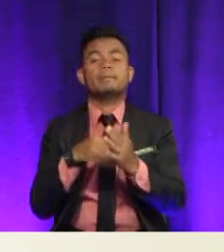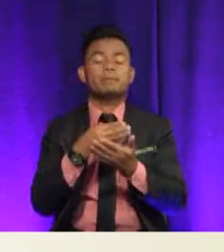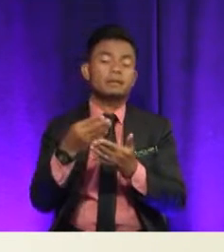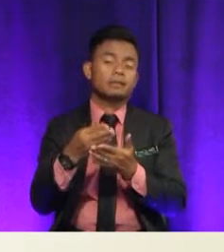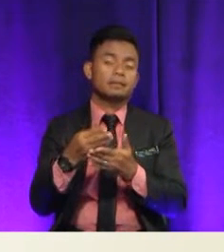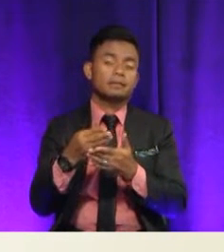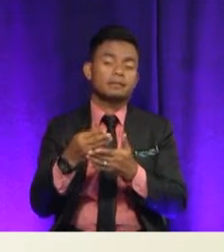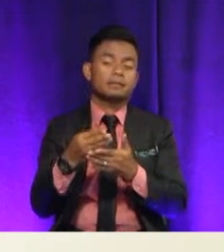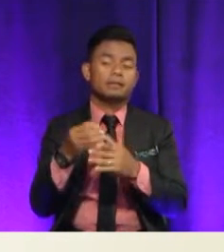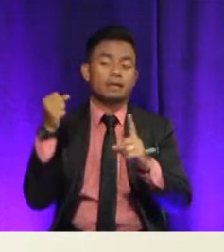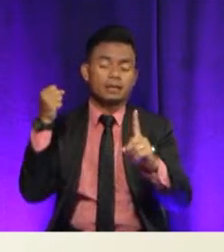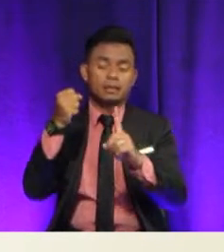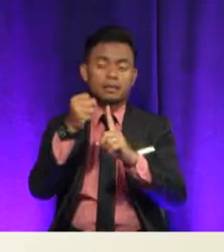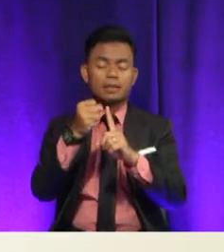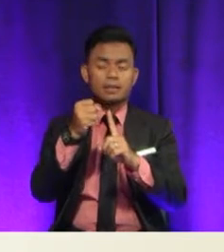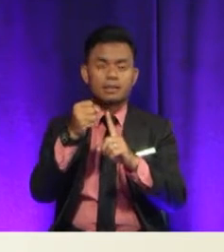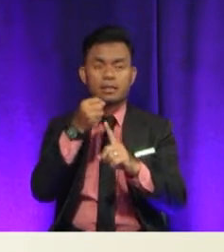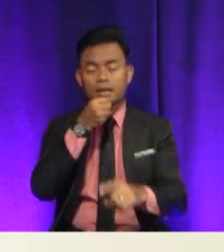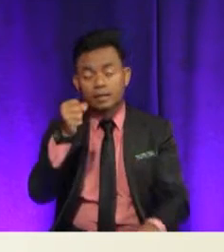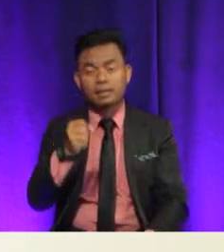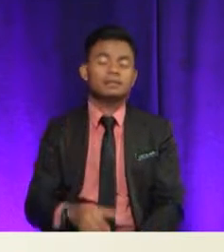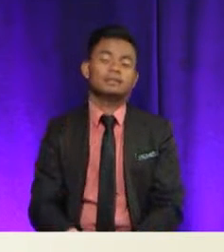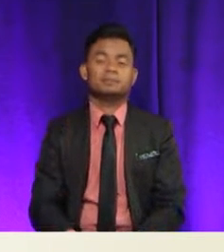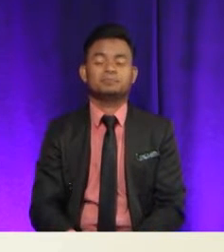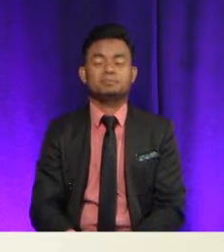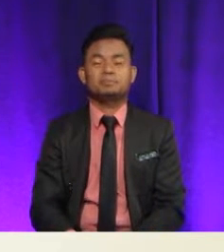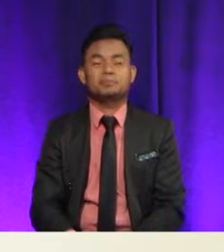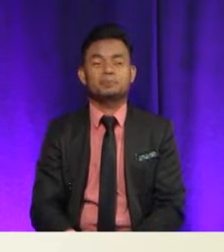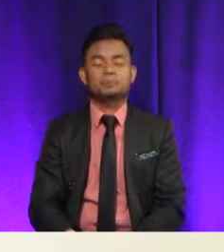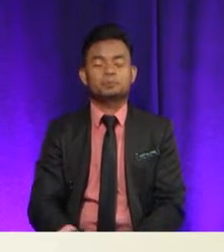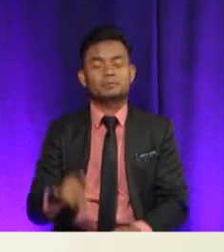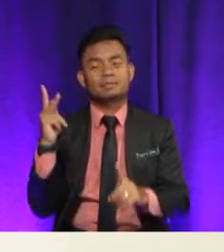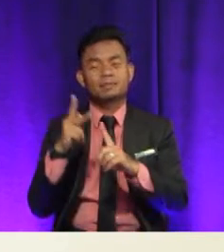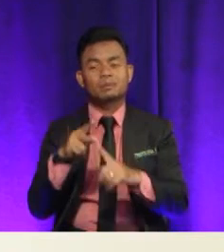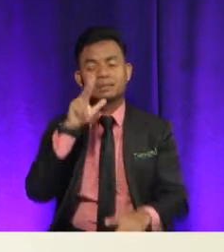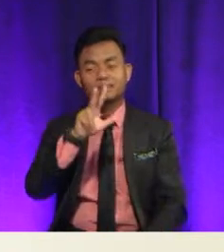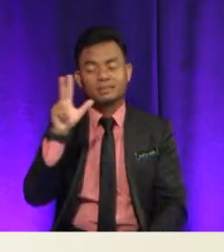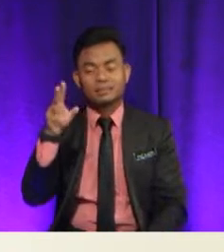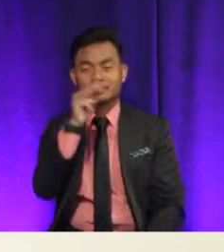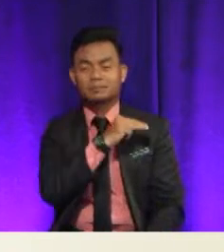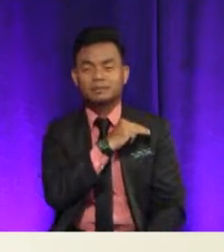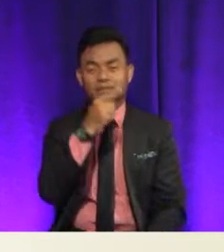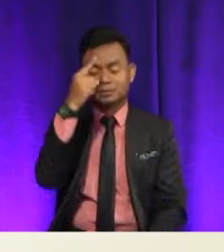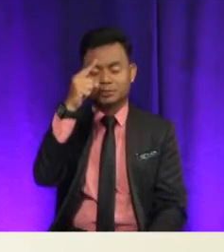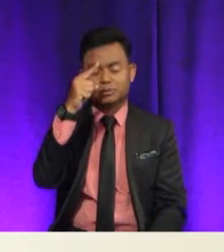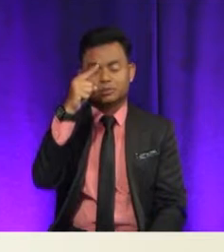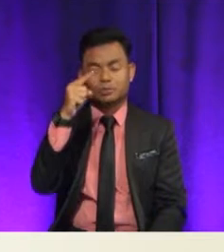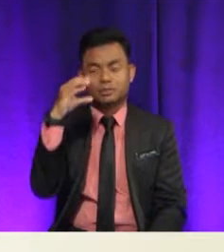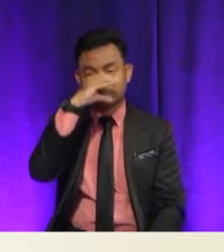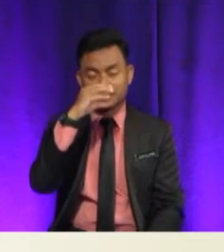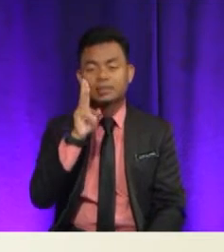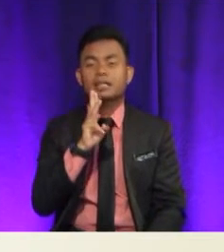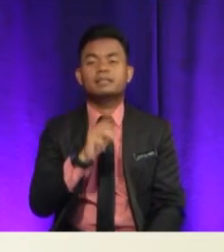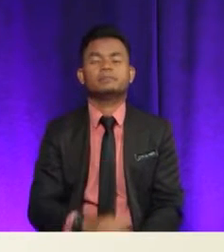kita ada Ketiga ketiga menterinya untuk mencarikan air kepada Baginda dan yang